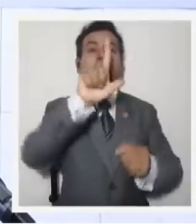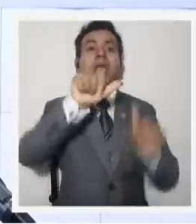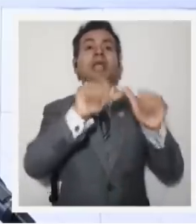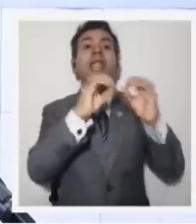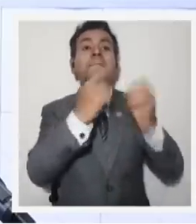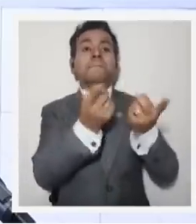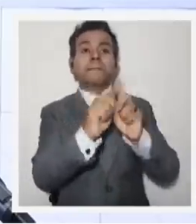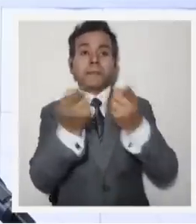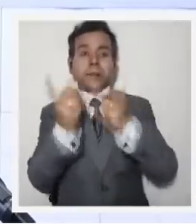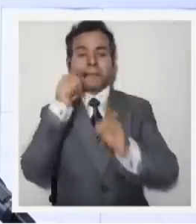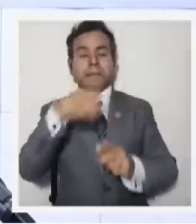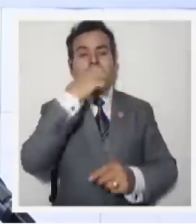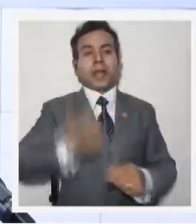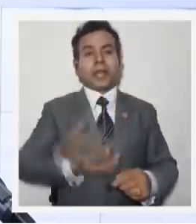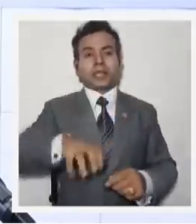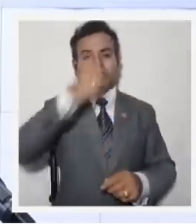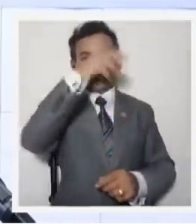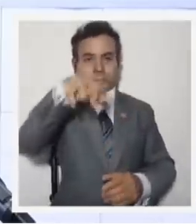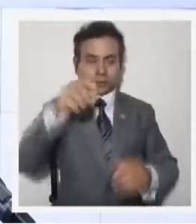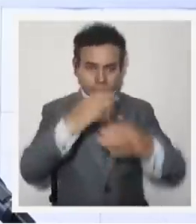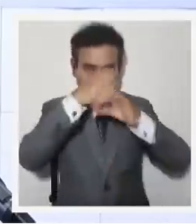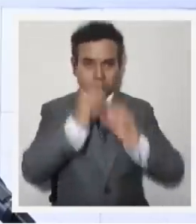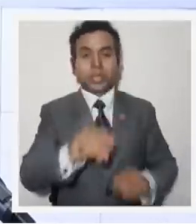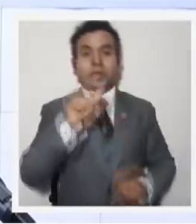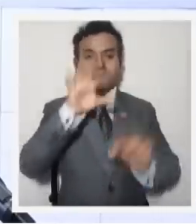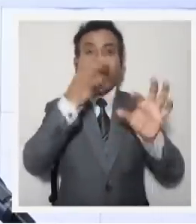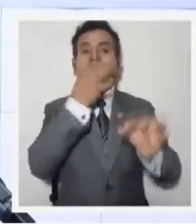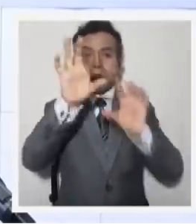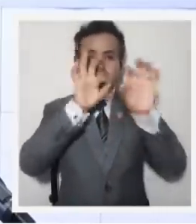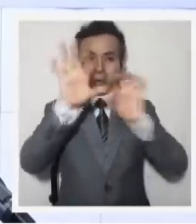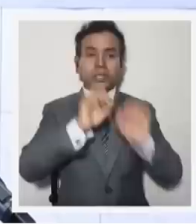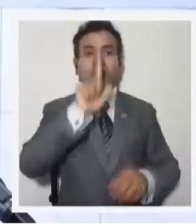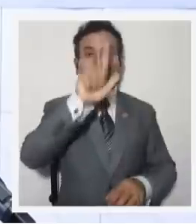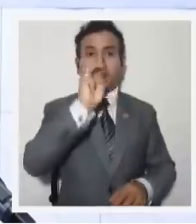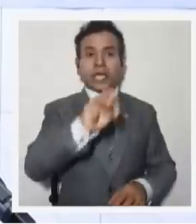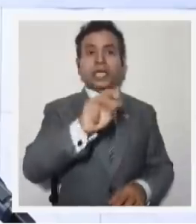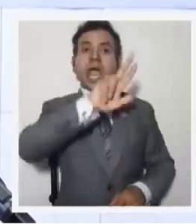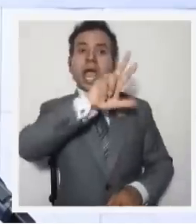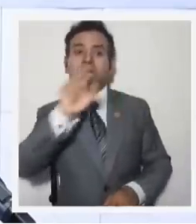পেয়েছি এবং 41টি ল্যাবের মধ্যে টোটাল আমাদের স্যাম্পল কালেকশন হয়েছে